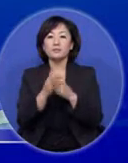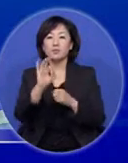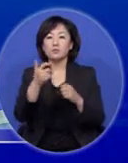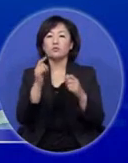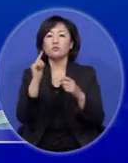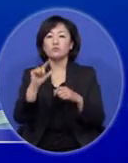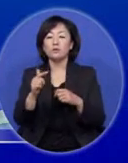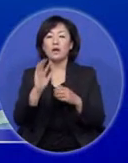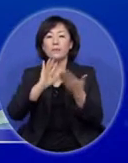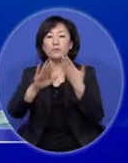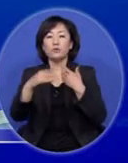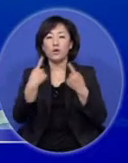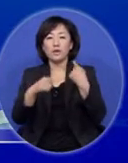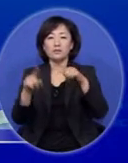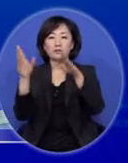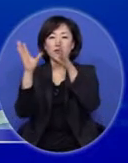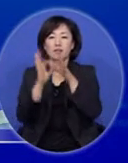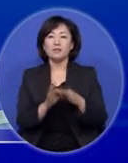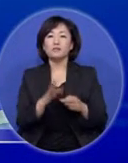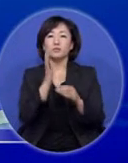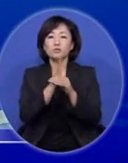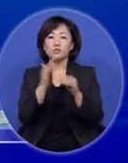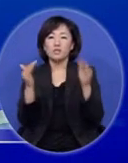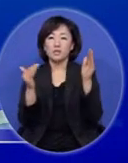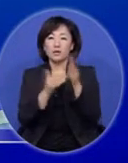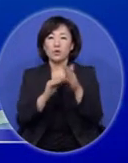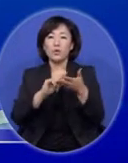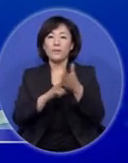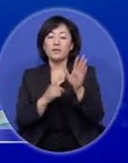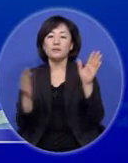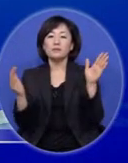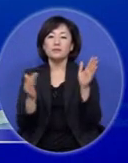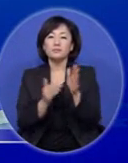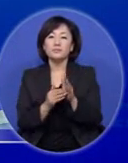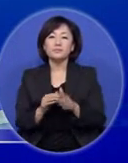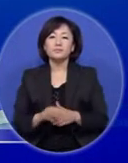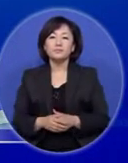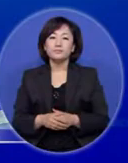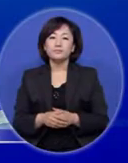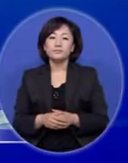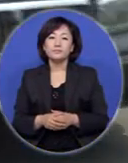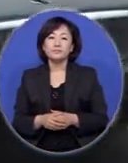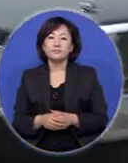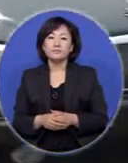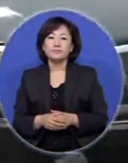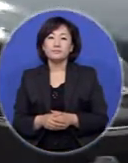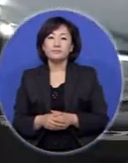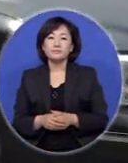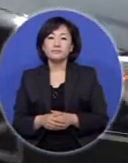구청장은 앞으로도 행정 제재를 계속하겠다고 밝혔습니다. 보도에 조윤우 기자입니다.